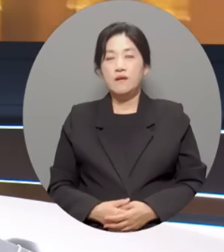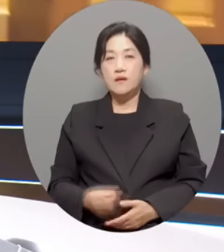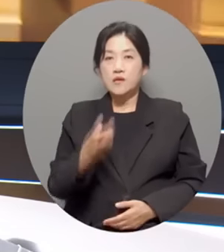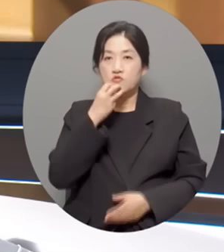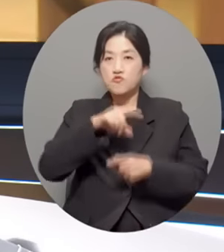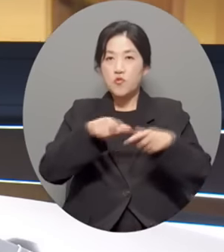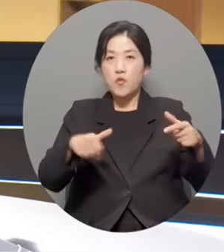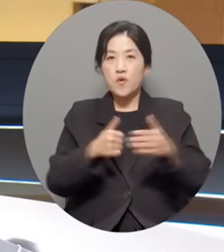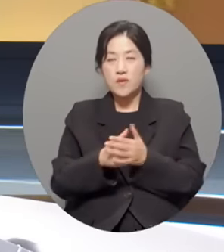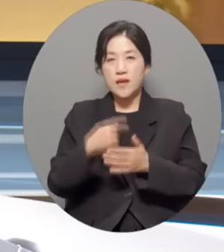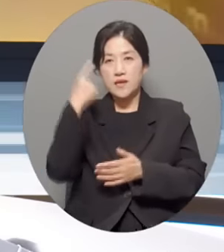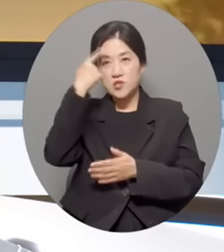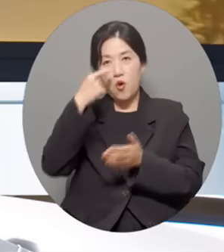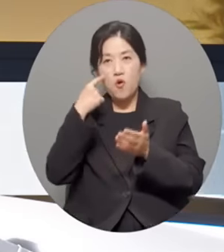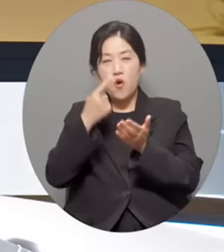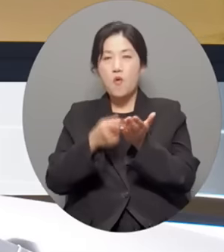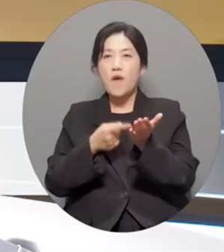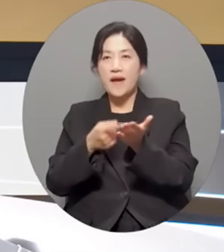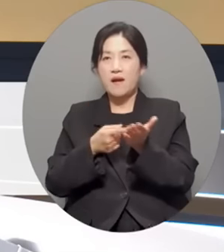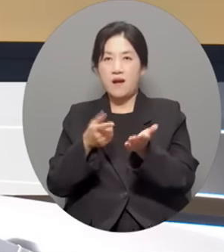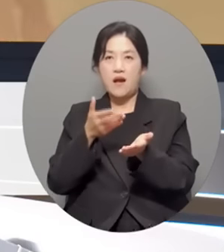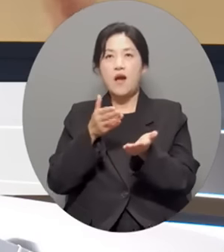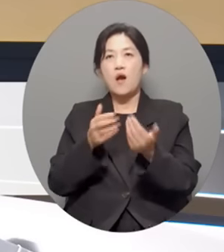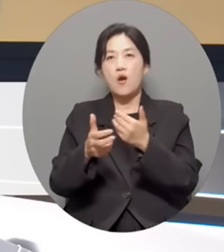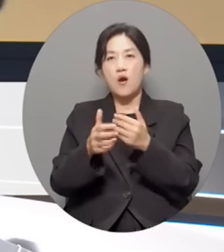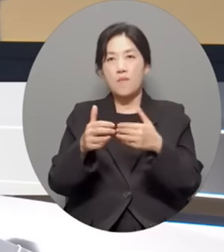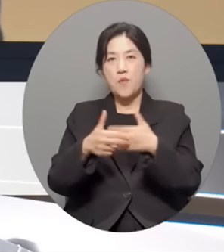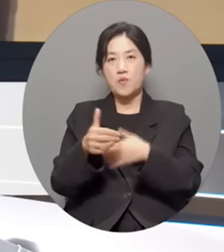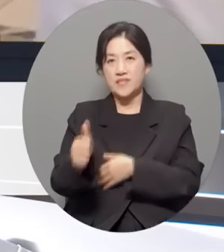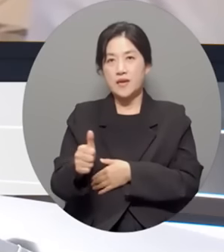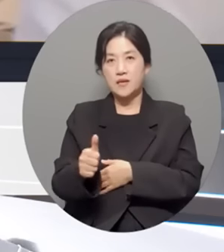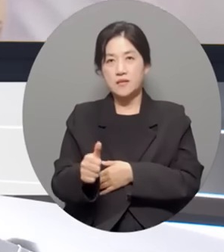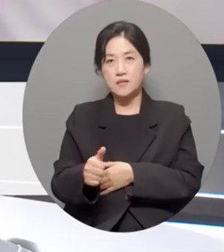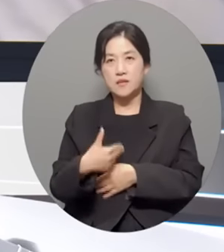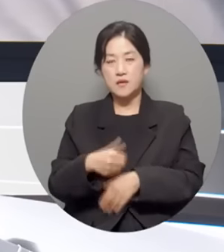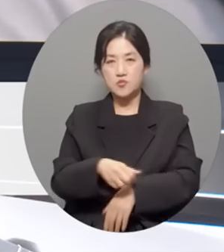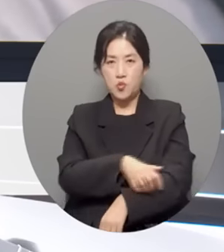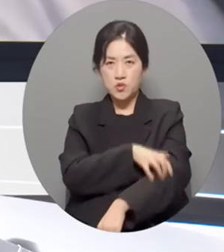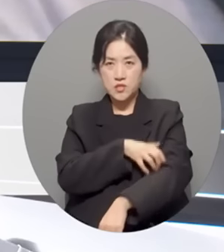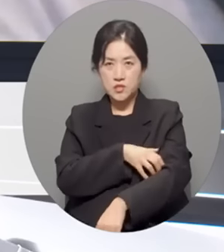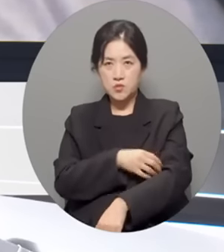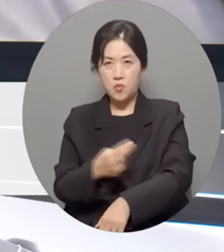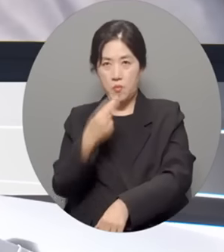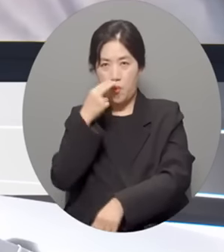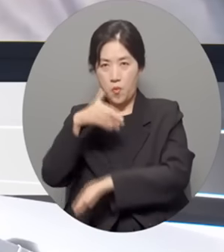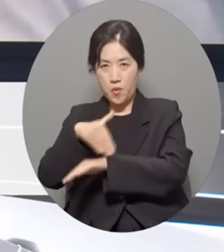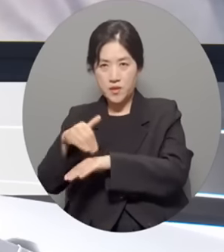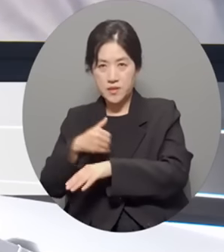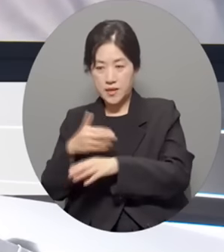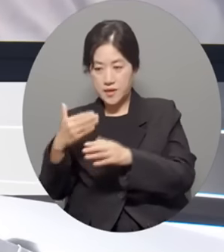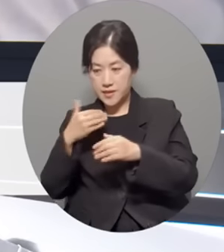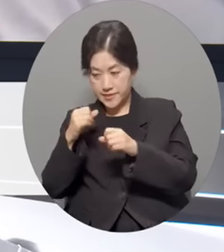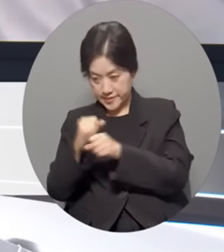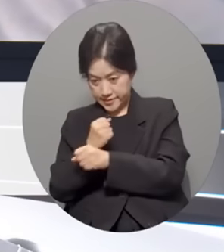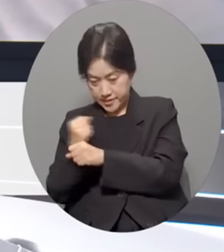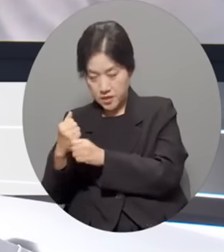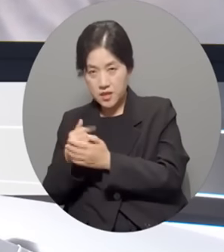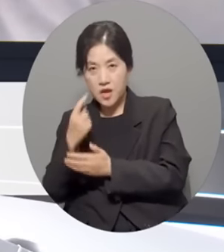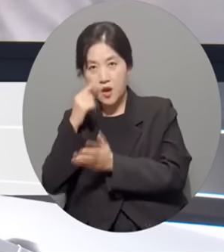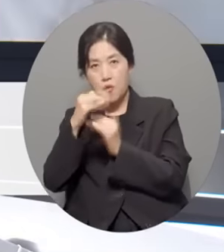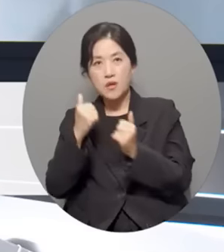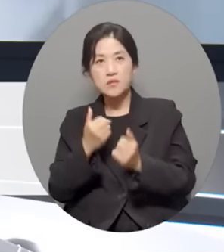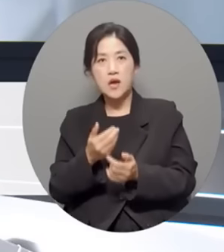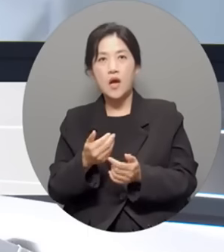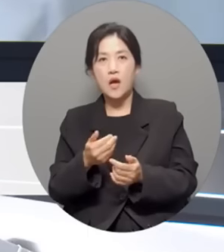수도권의 한 성형외과 원장이 자칭 조직 폭력배 또 보험 설계사와 짜고 가짜 환자를 모집했습니다 왜